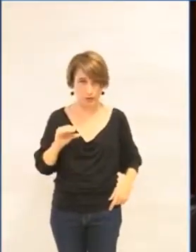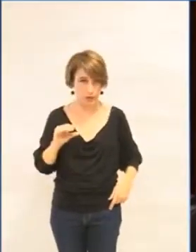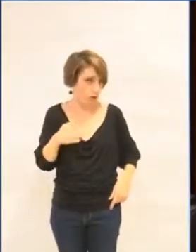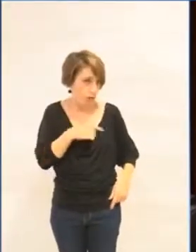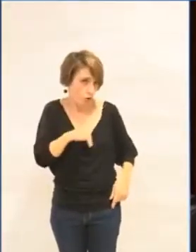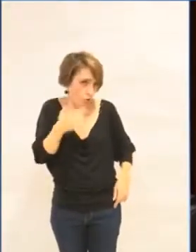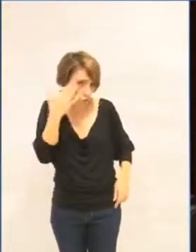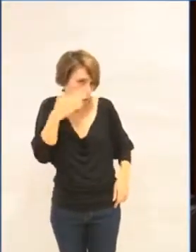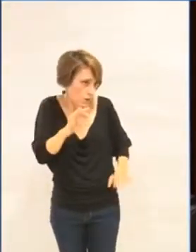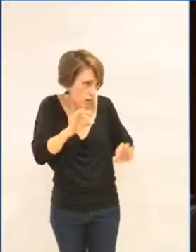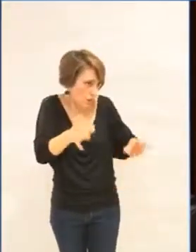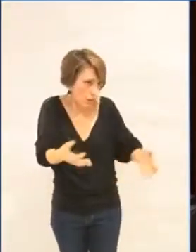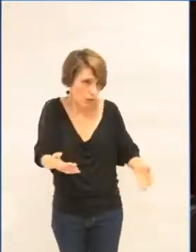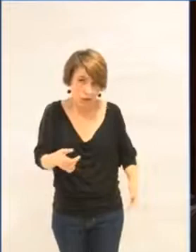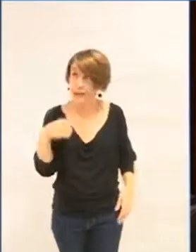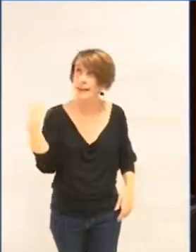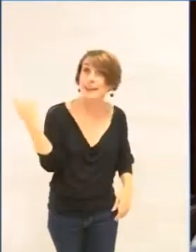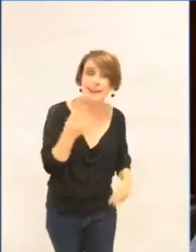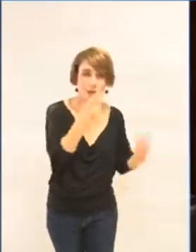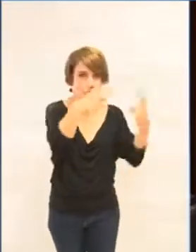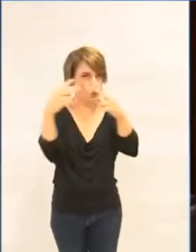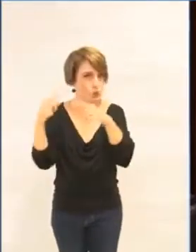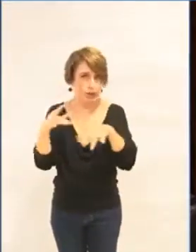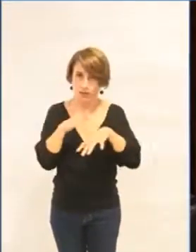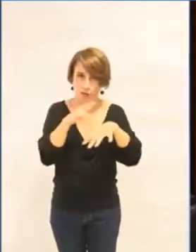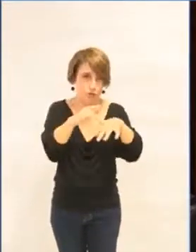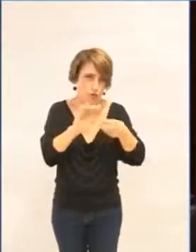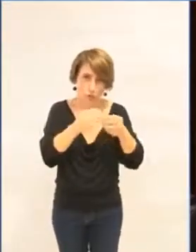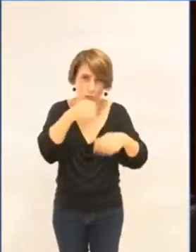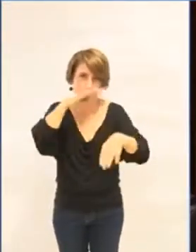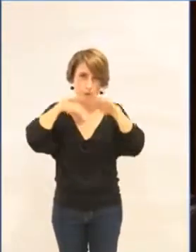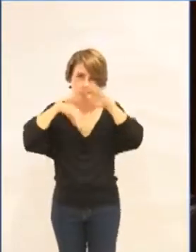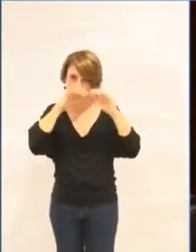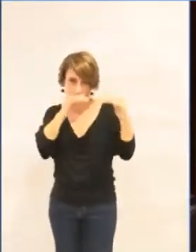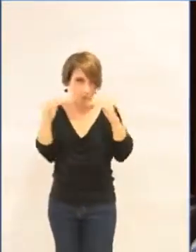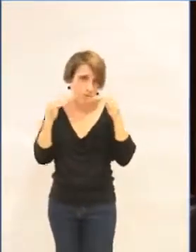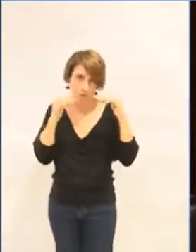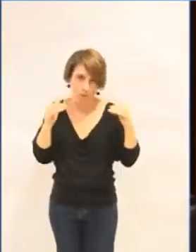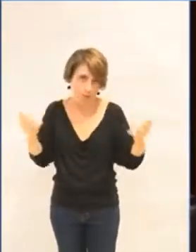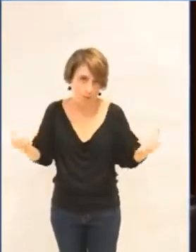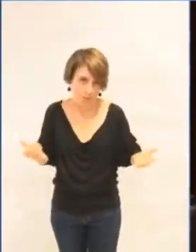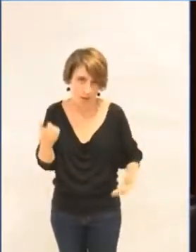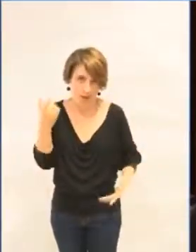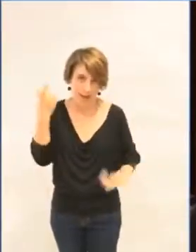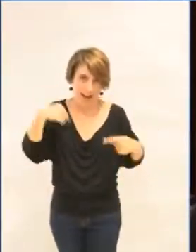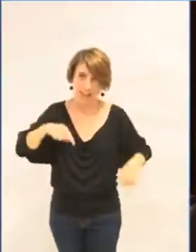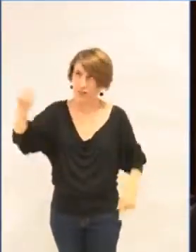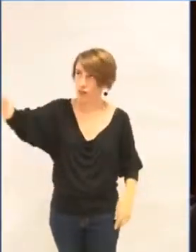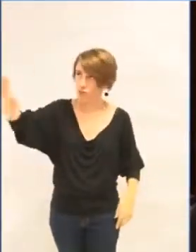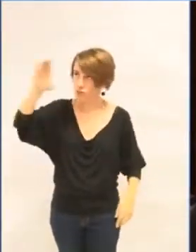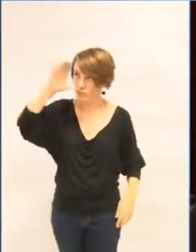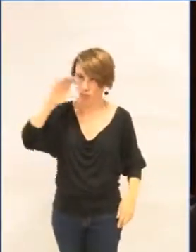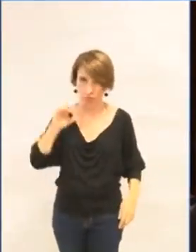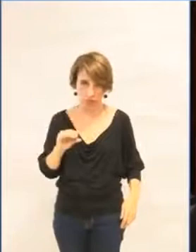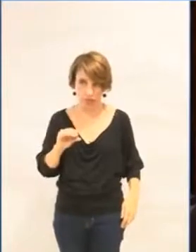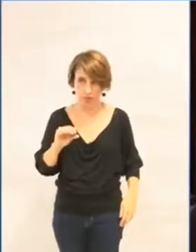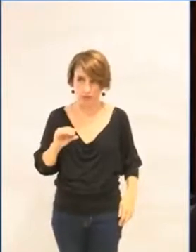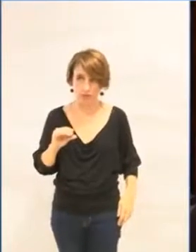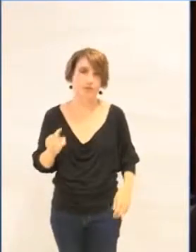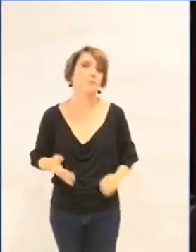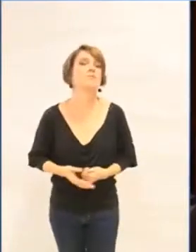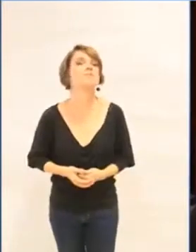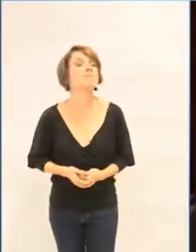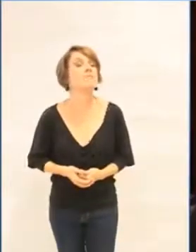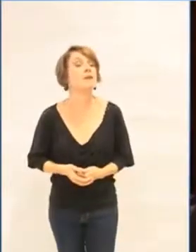et que toutes les collectivités territoriales ont dû gérer ces dernières années. Pas plus qu'elle n'évoque le risque d'une mise